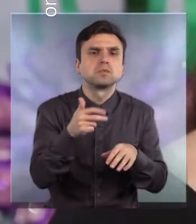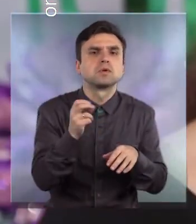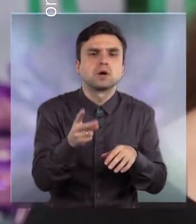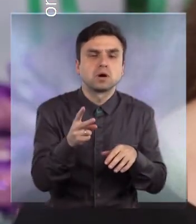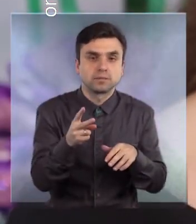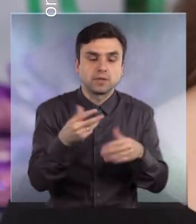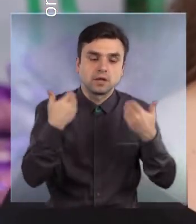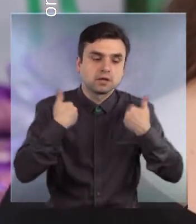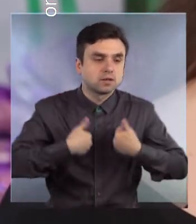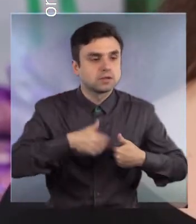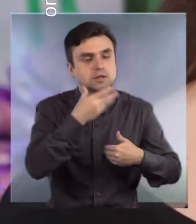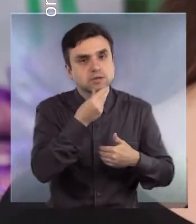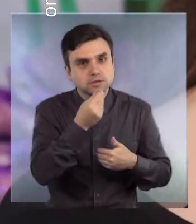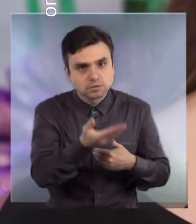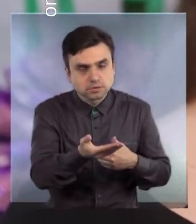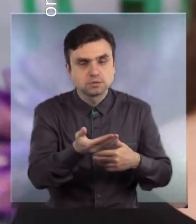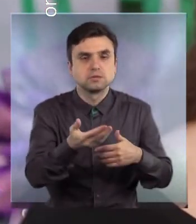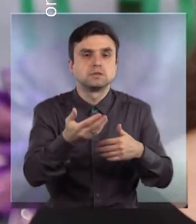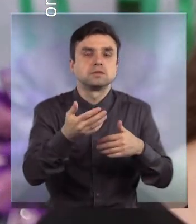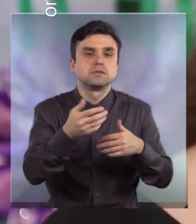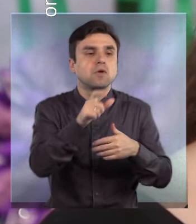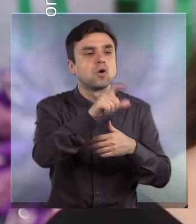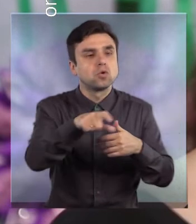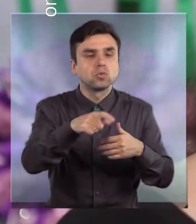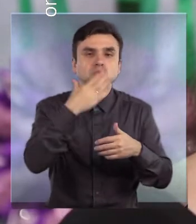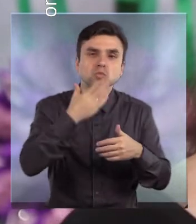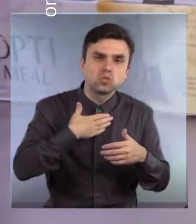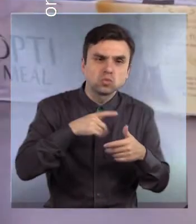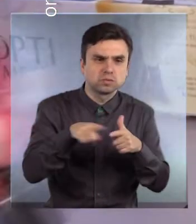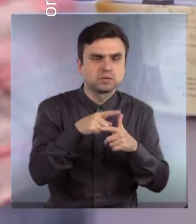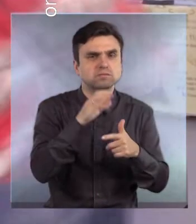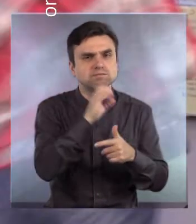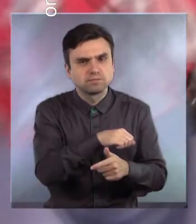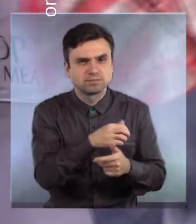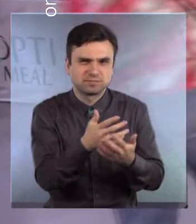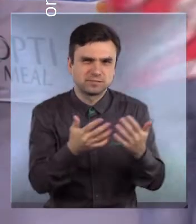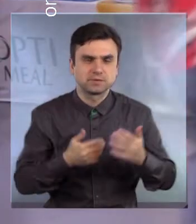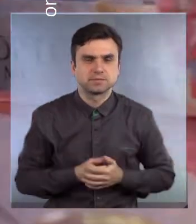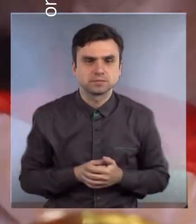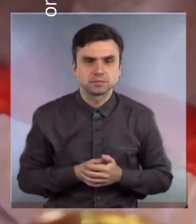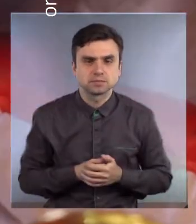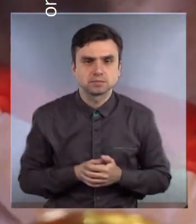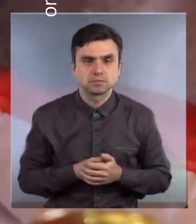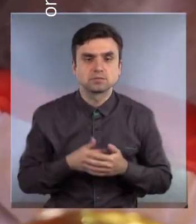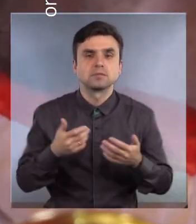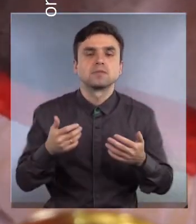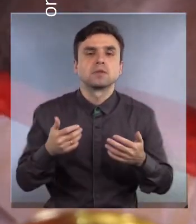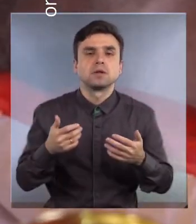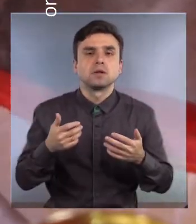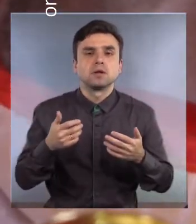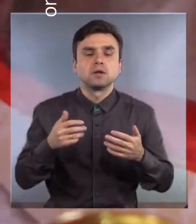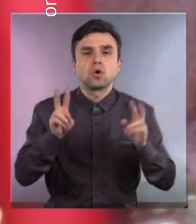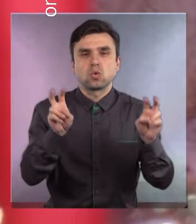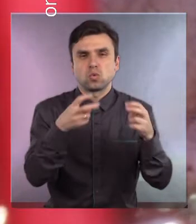Болгарії. Президент центру БАФІ Ірина Чуприна розповідає, цього разу виставка набрала надзвичайного розмаху, адже похизуватися